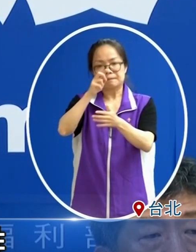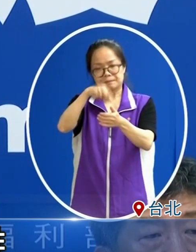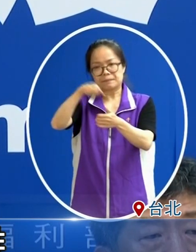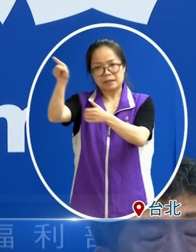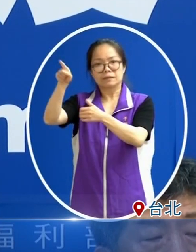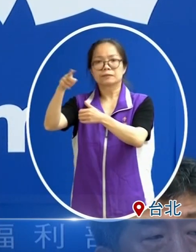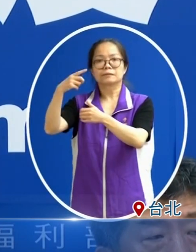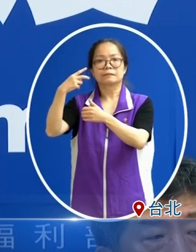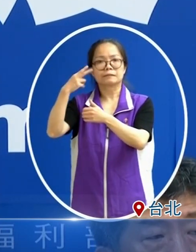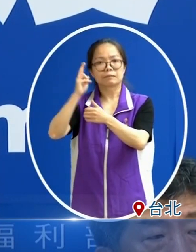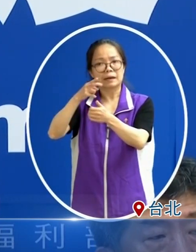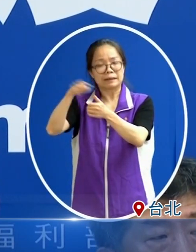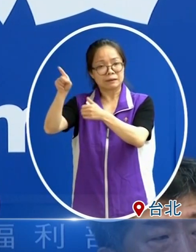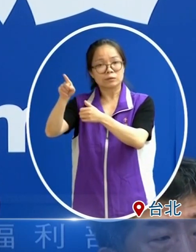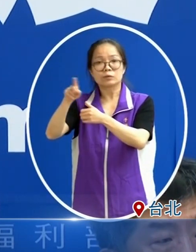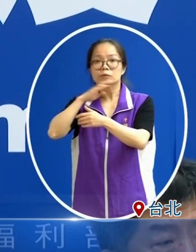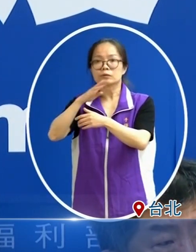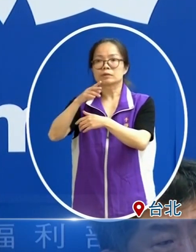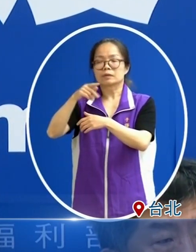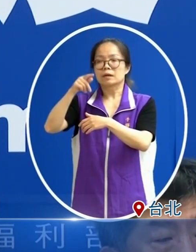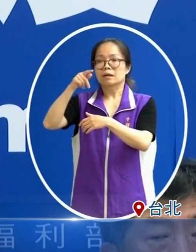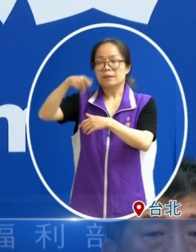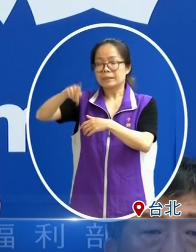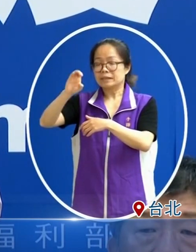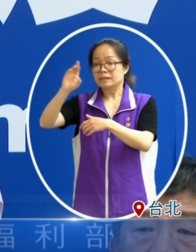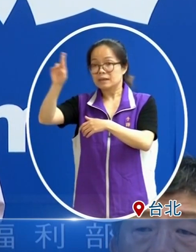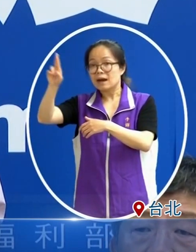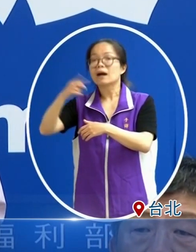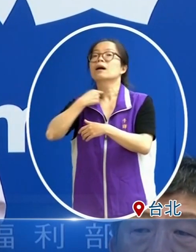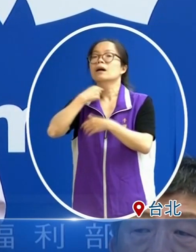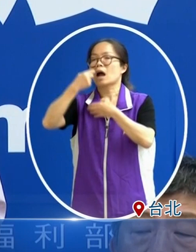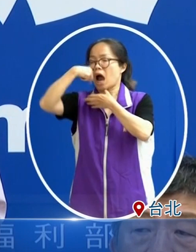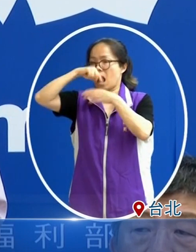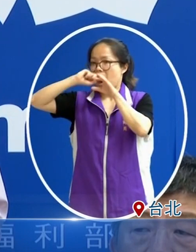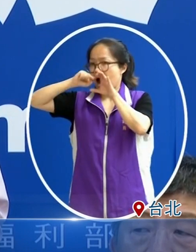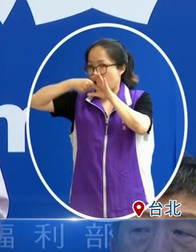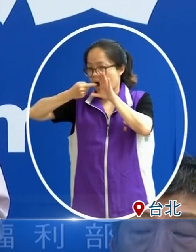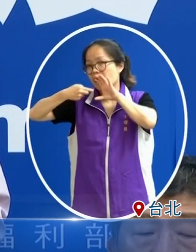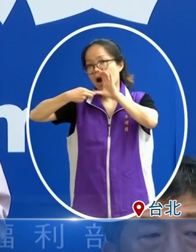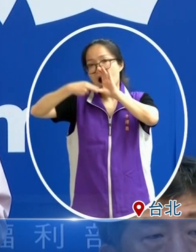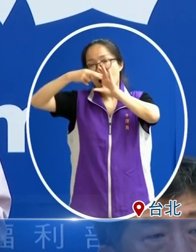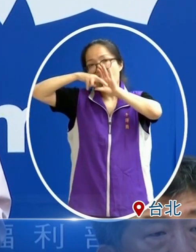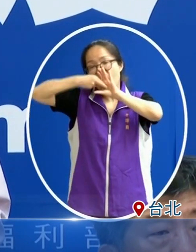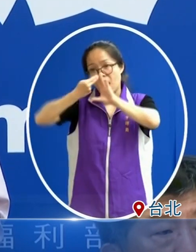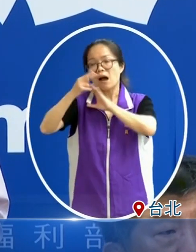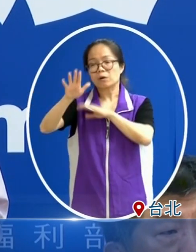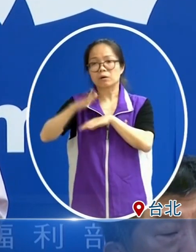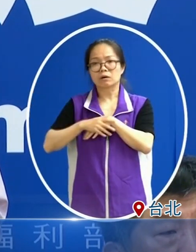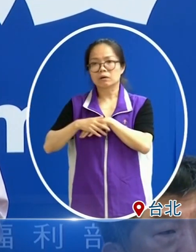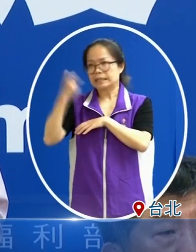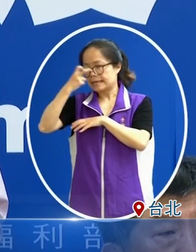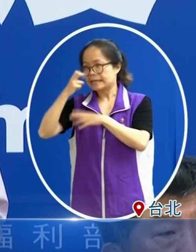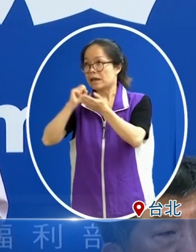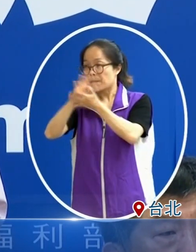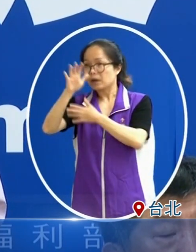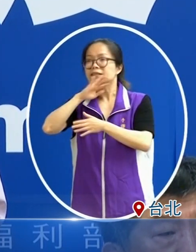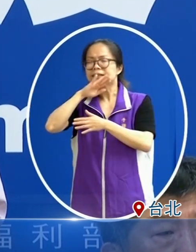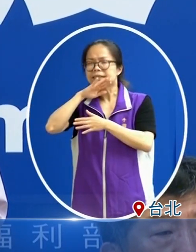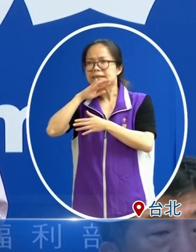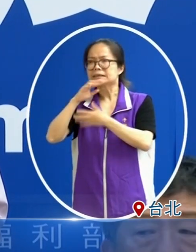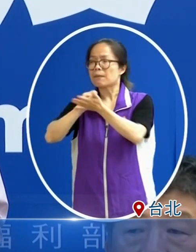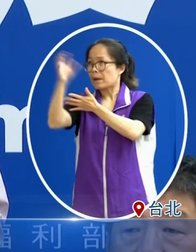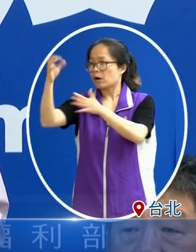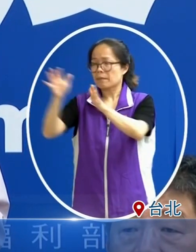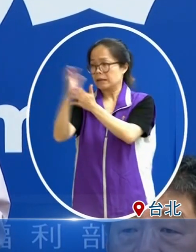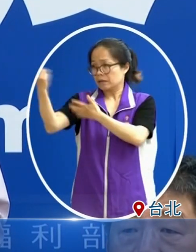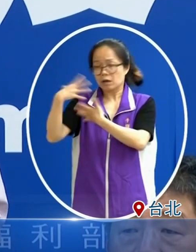他们在做就是 PCR， 就是采这个喉头试纸。那他的检验报告是到回台之后，那